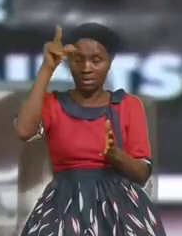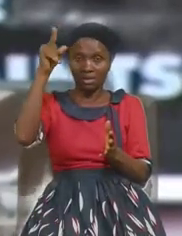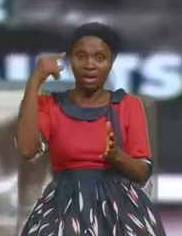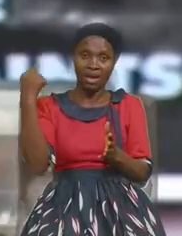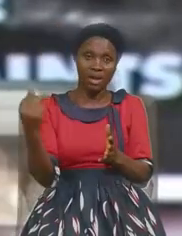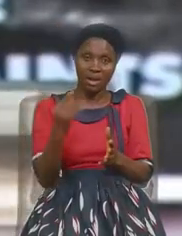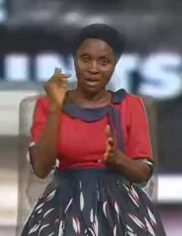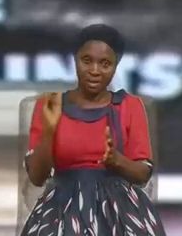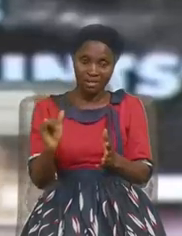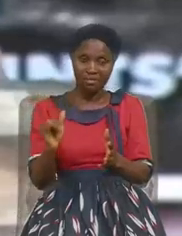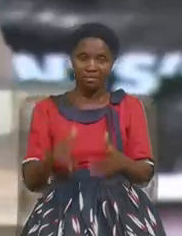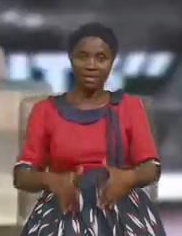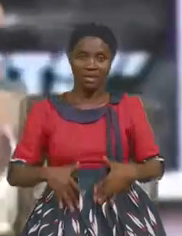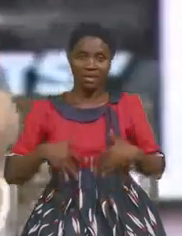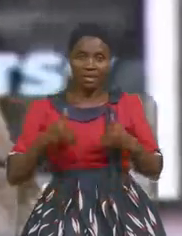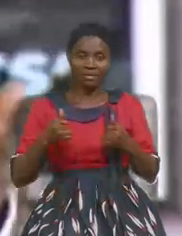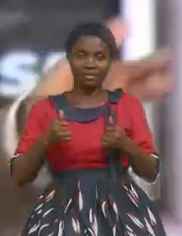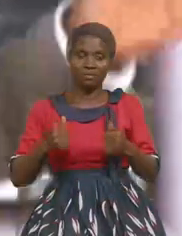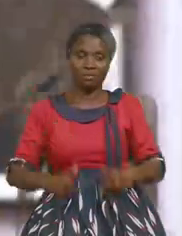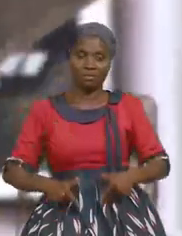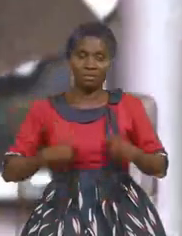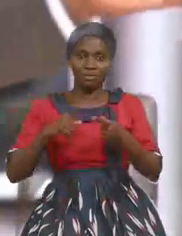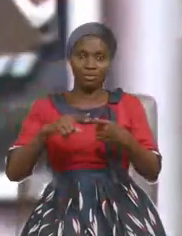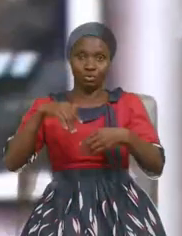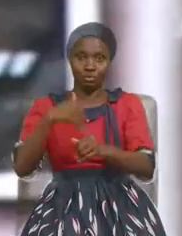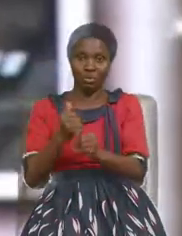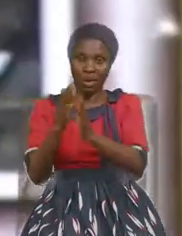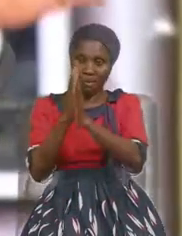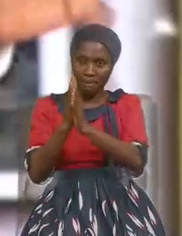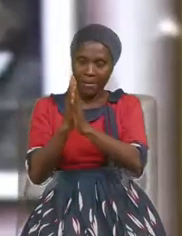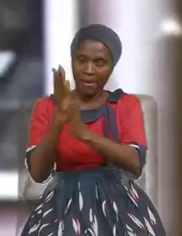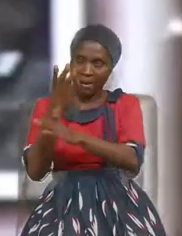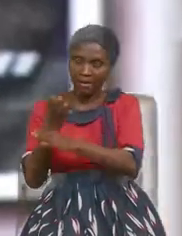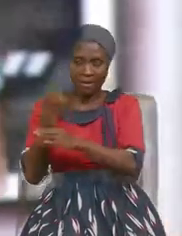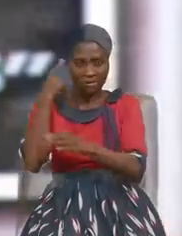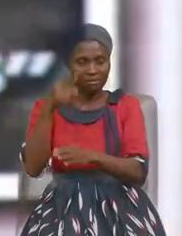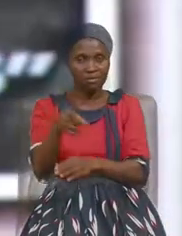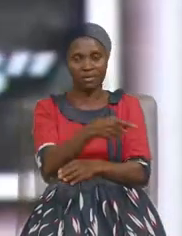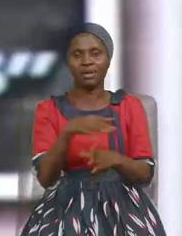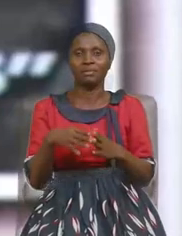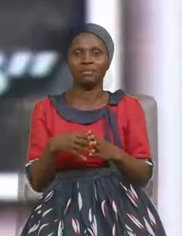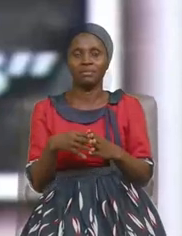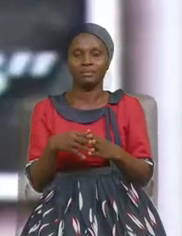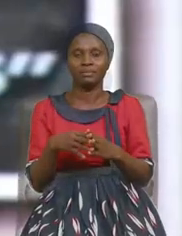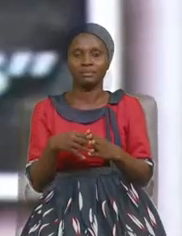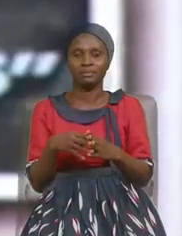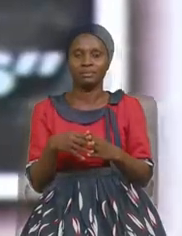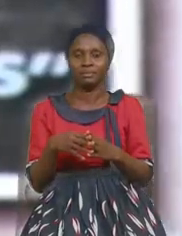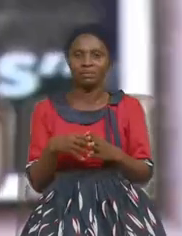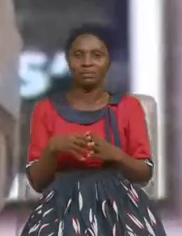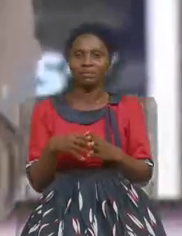Il y a plusieurs qui pensent à la prière que Christ a faite sur la croix. Mais vous